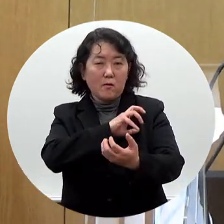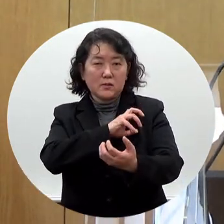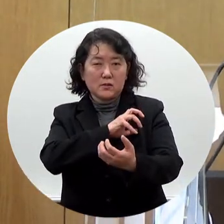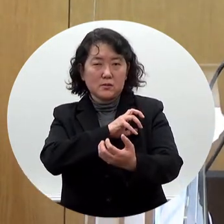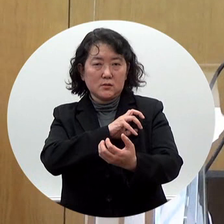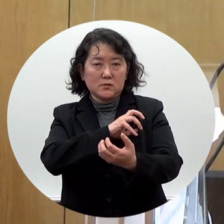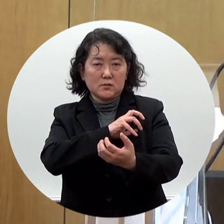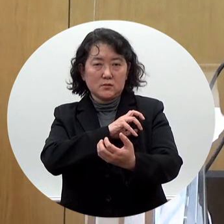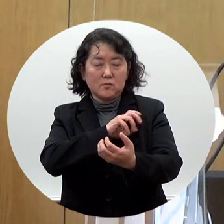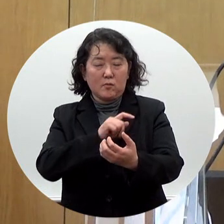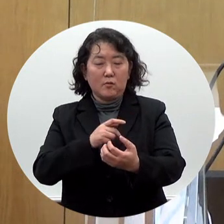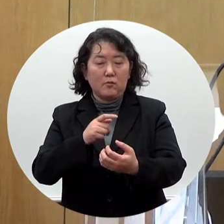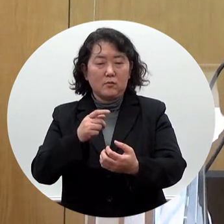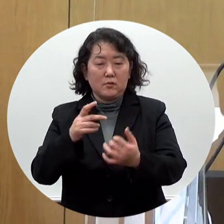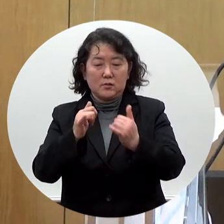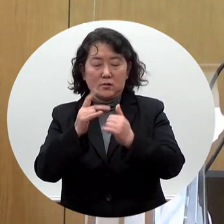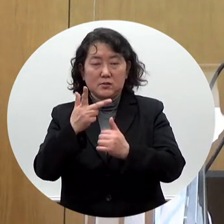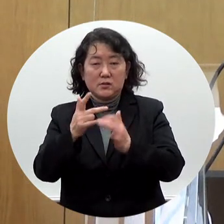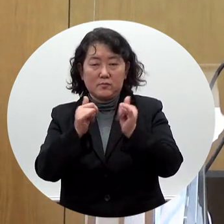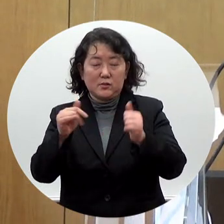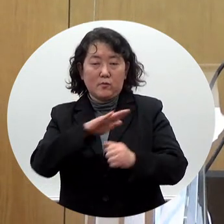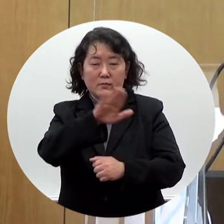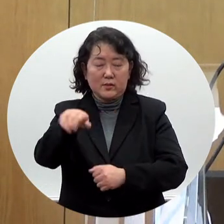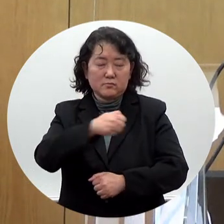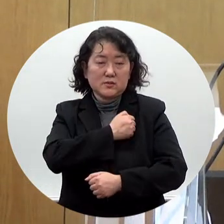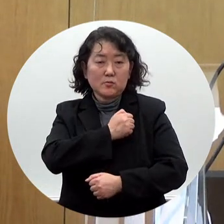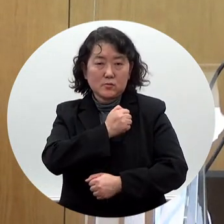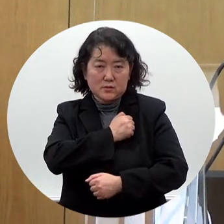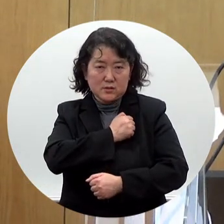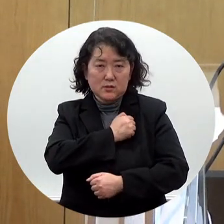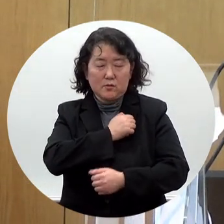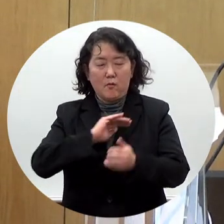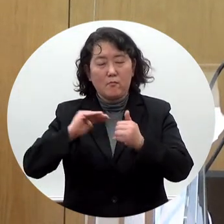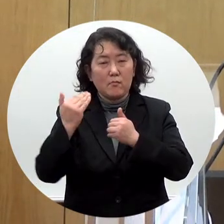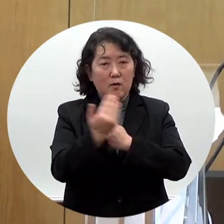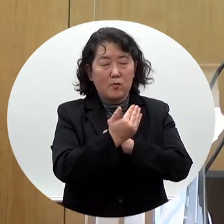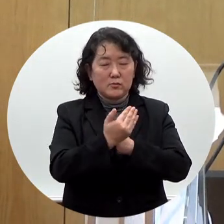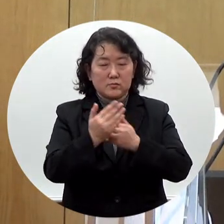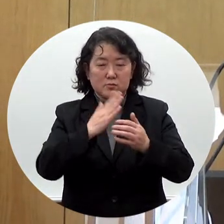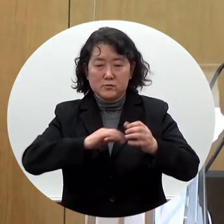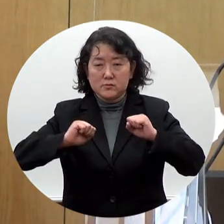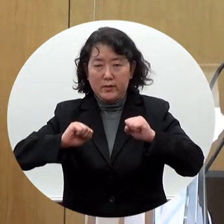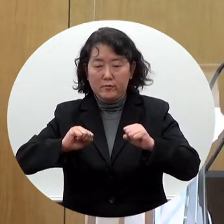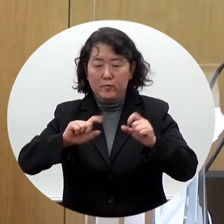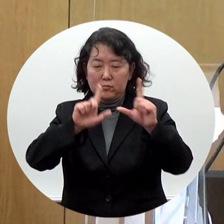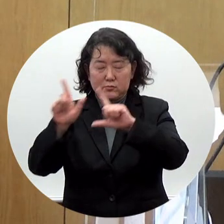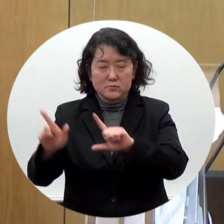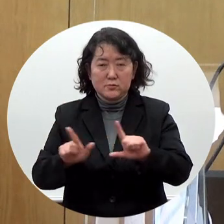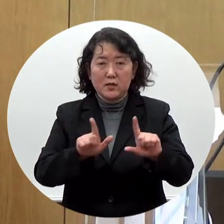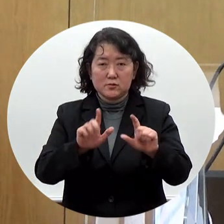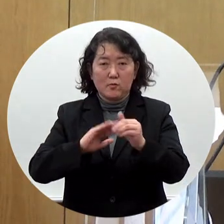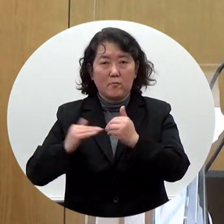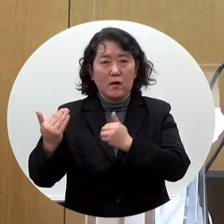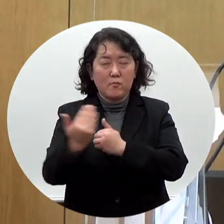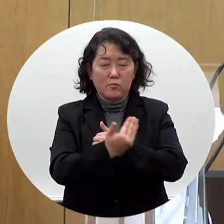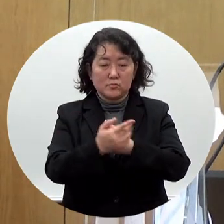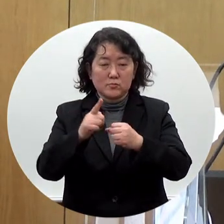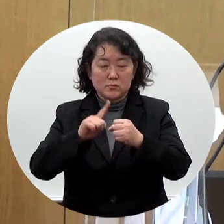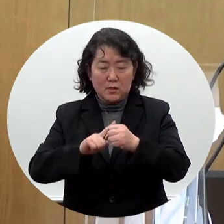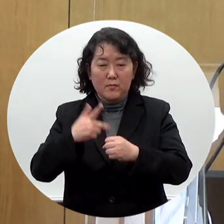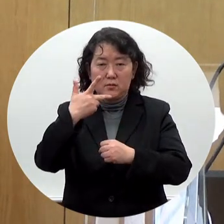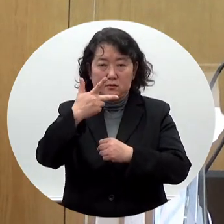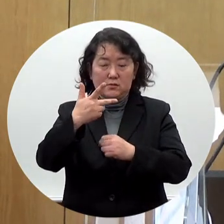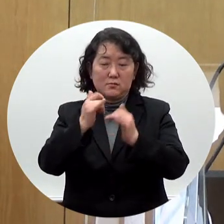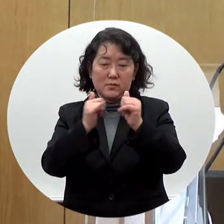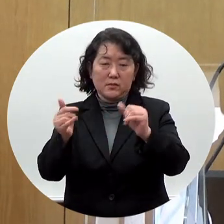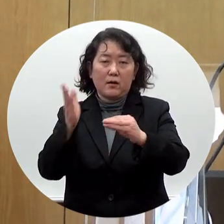命を守っていく、あるいは健康や暮らしを守っていく、そのために市民が真ん中であるという